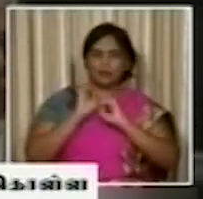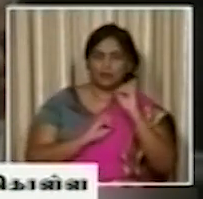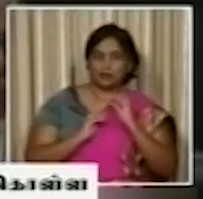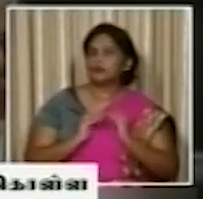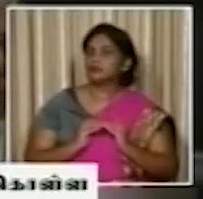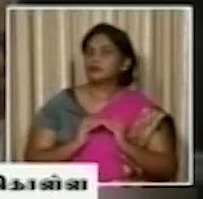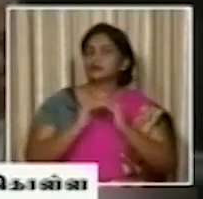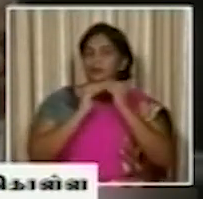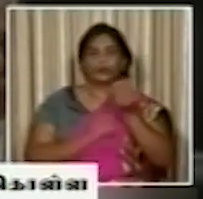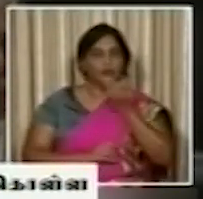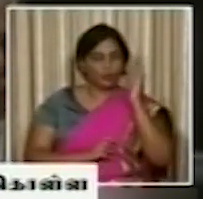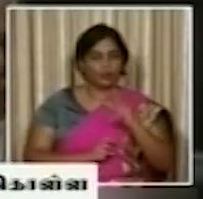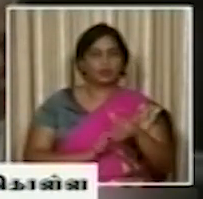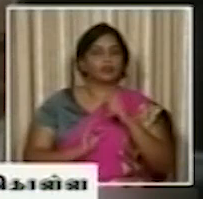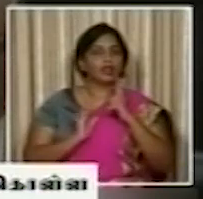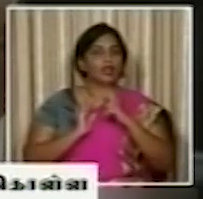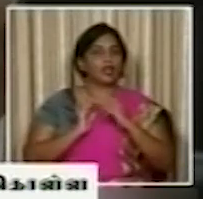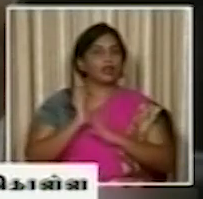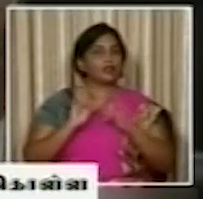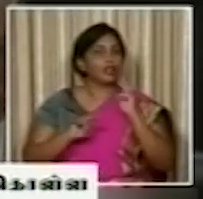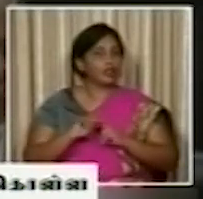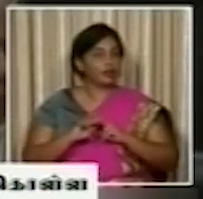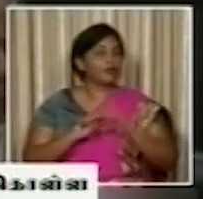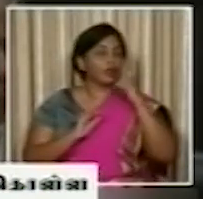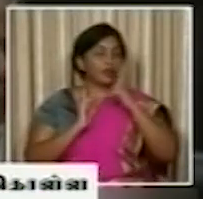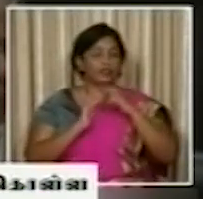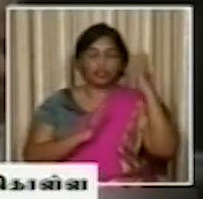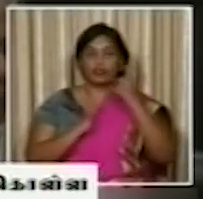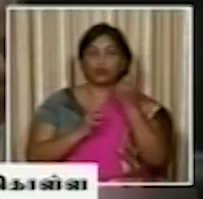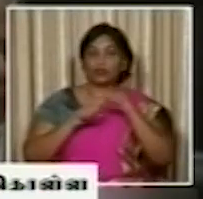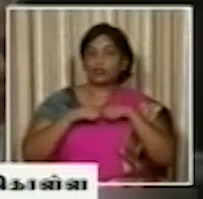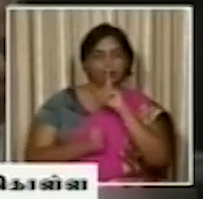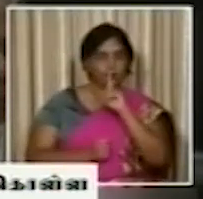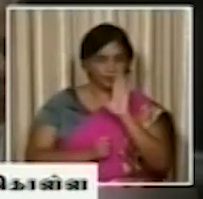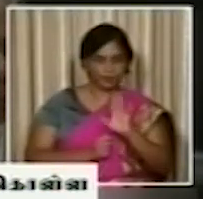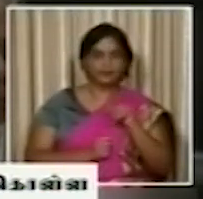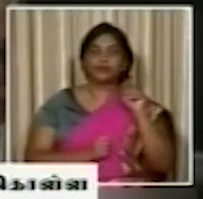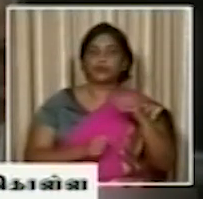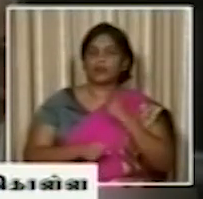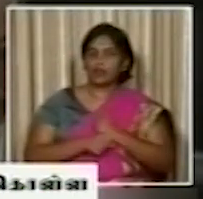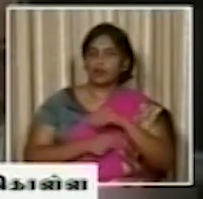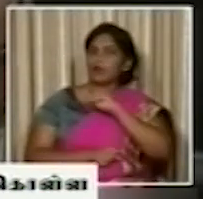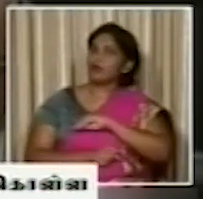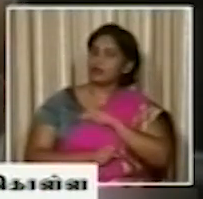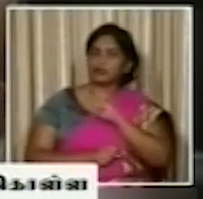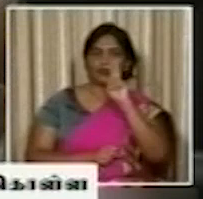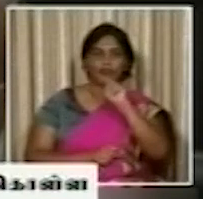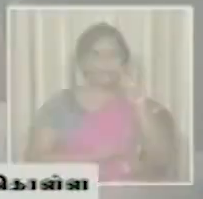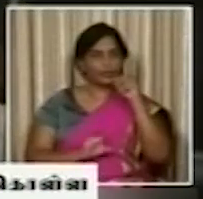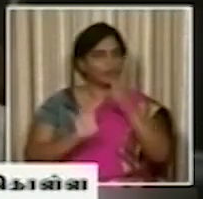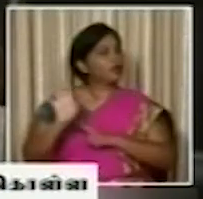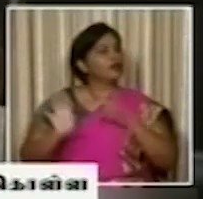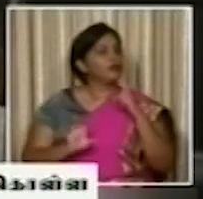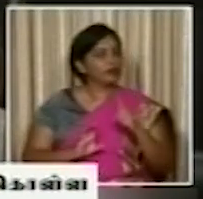வகையில் அதிகரிக்கப்பட்டுள்ளதாகவும் கூறுகின்றனர். பொதுவாக பூவை காயப்படுத்தாமல் தேன் எடுப்பதை போல் மக்களை துன்புறுத்தாமல் வரி வசூலிக்க வேண்டும்